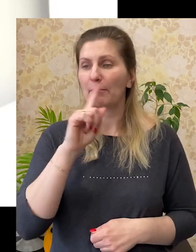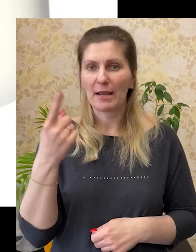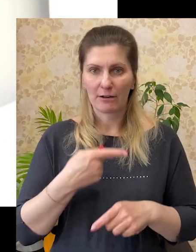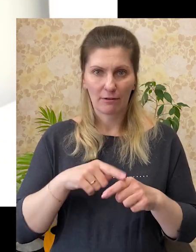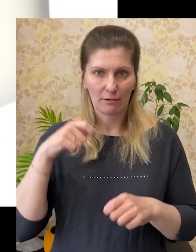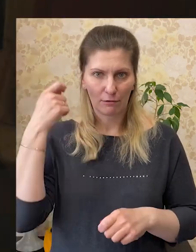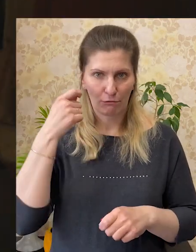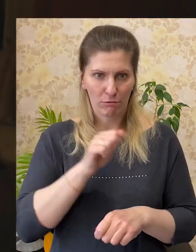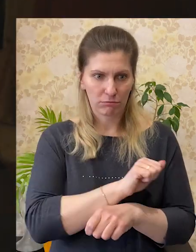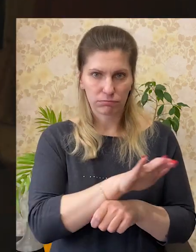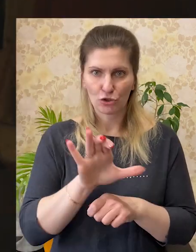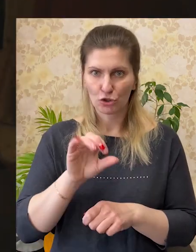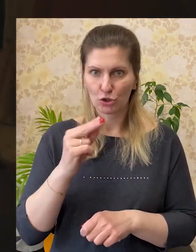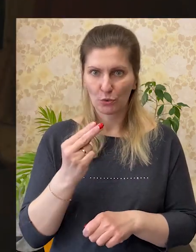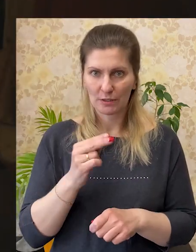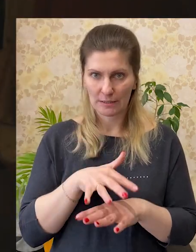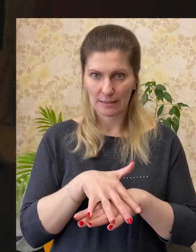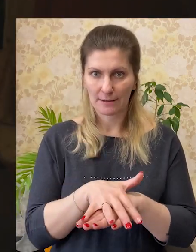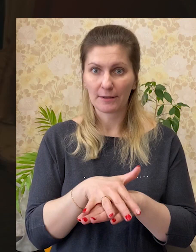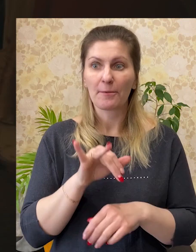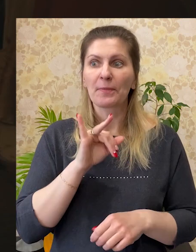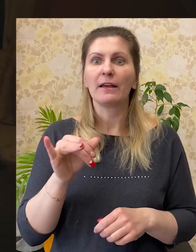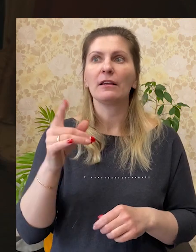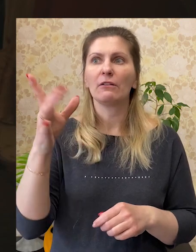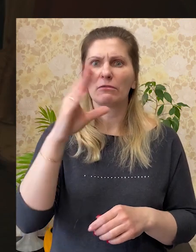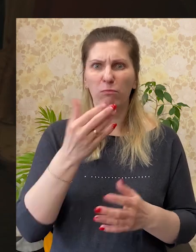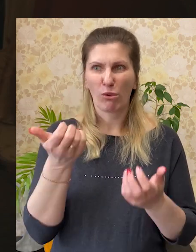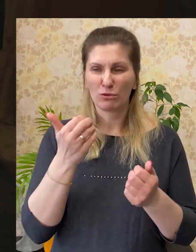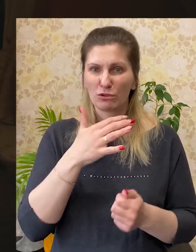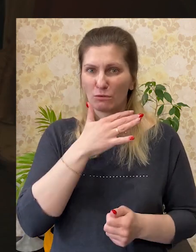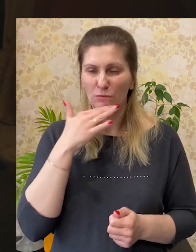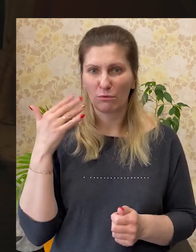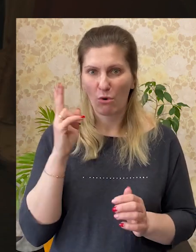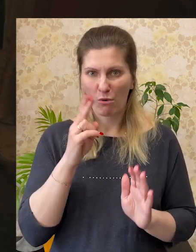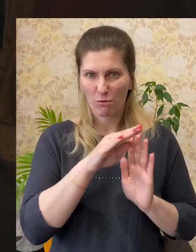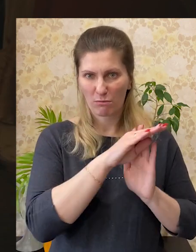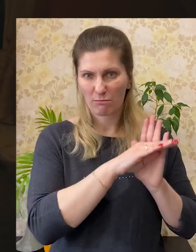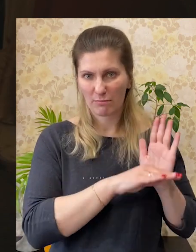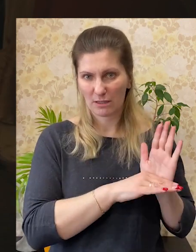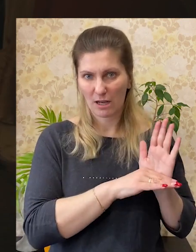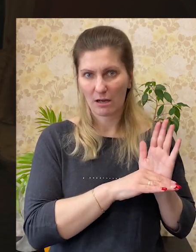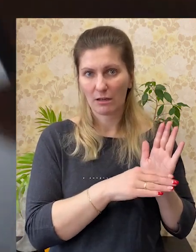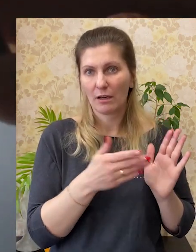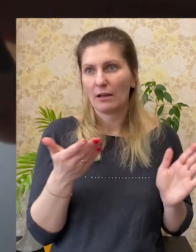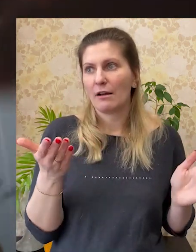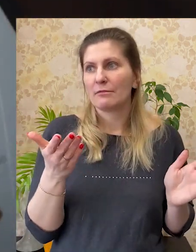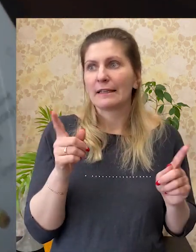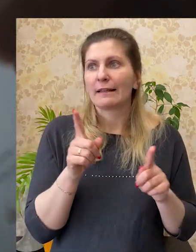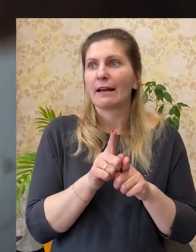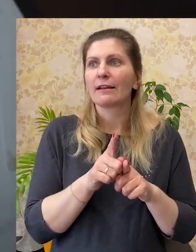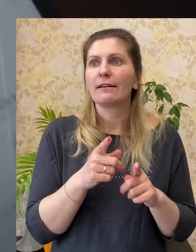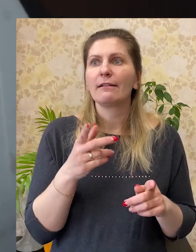этот ролик в соцсети, и посыпался, конечно, изначально я была в шоке, посыпался просто действительно